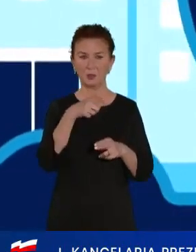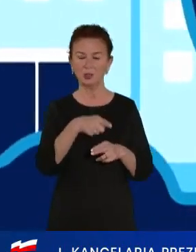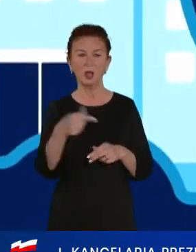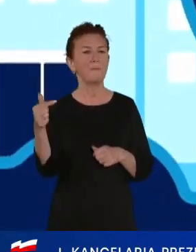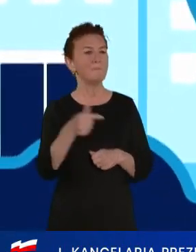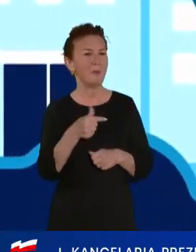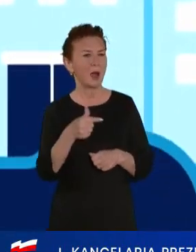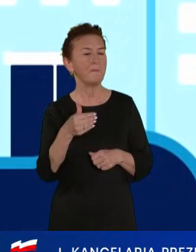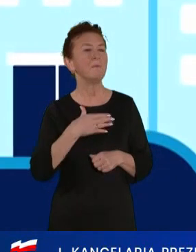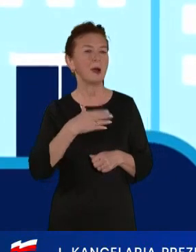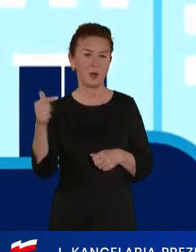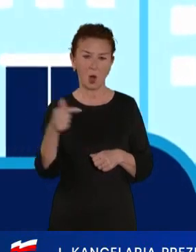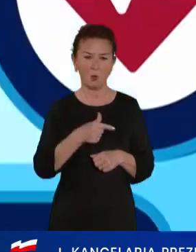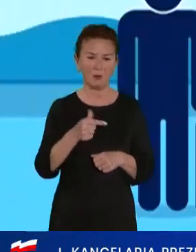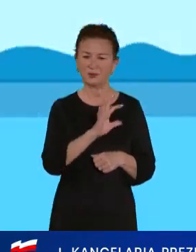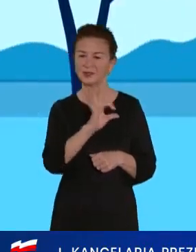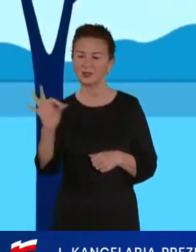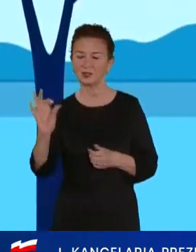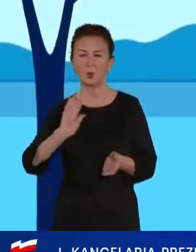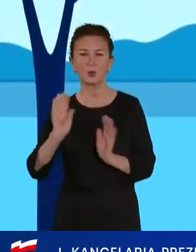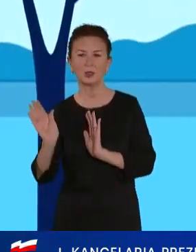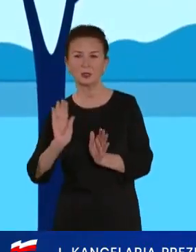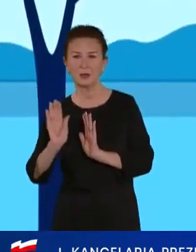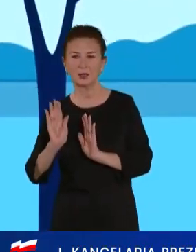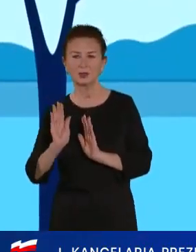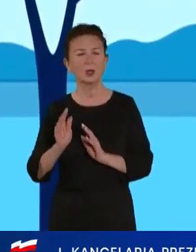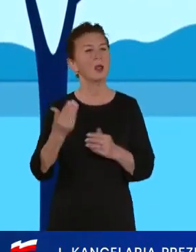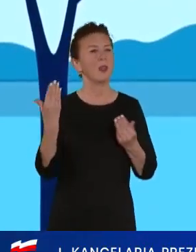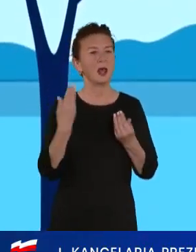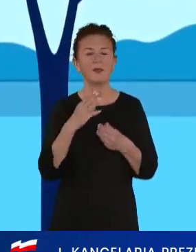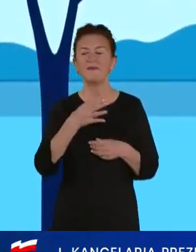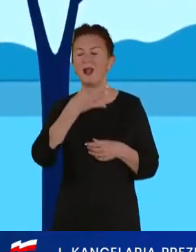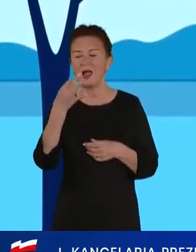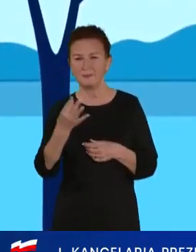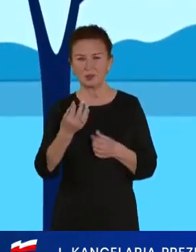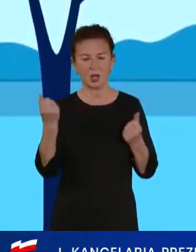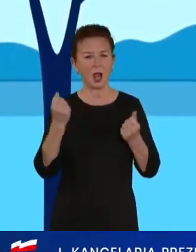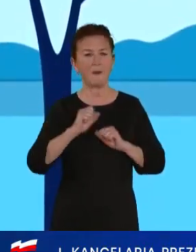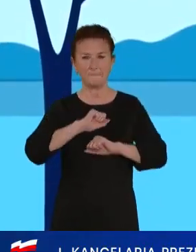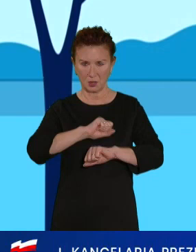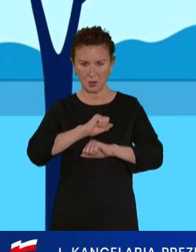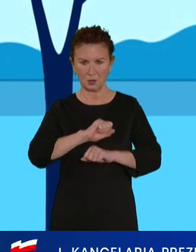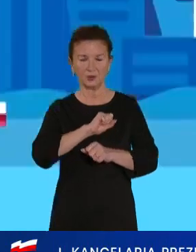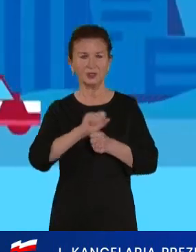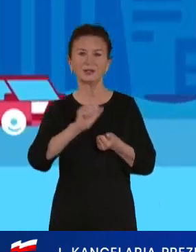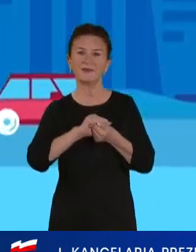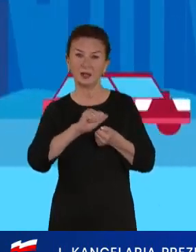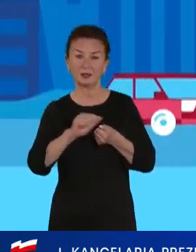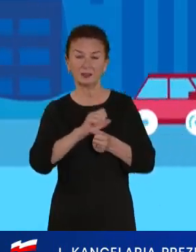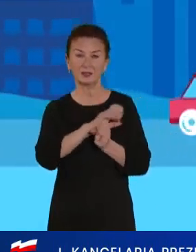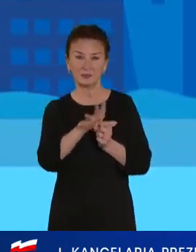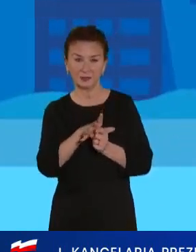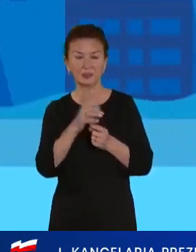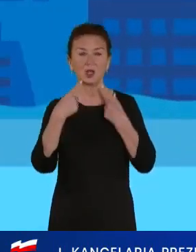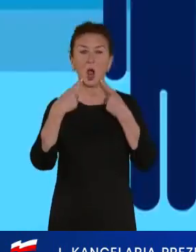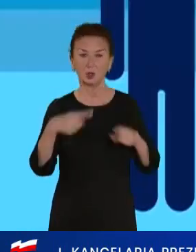obowiązek szczególnie dbać. Naszą największą bronią w walce z pandemią jest odpowiedzialność za siebie i za